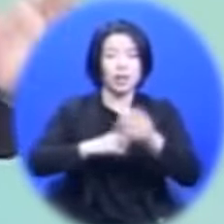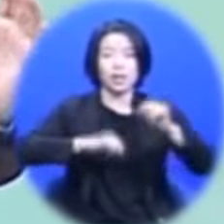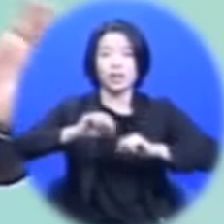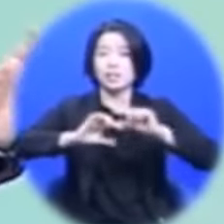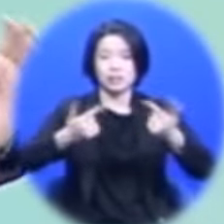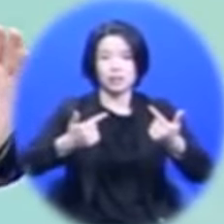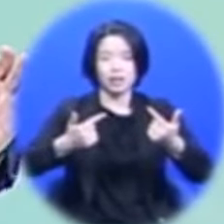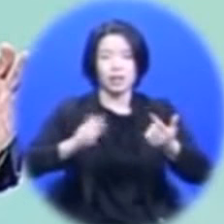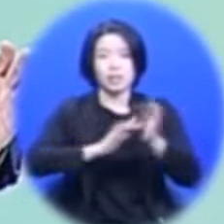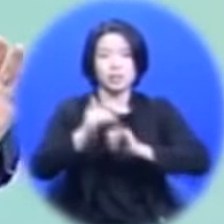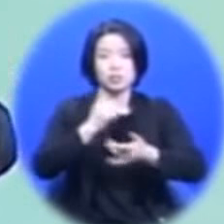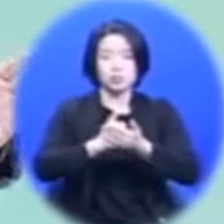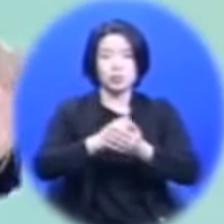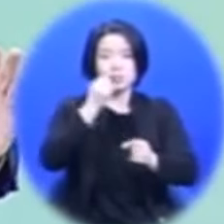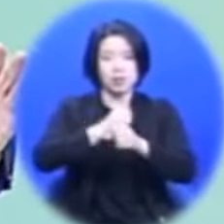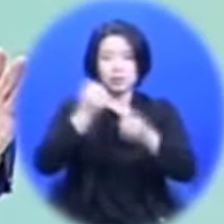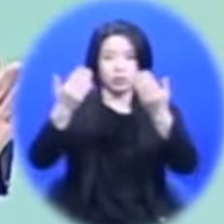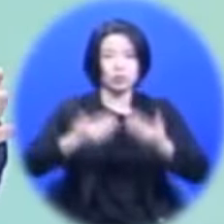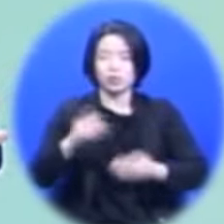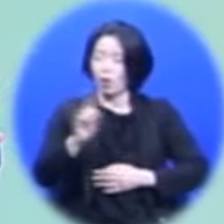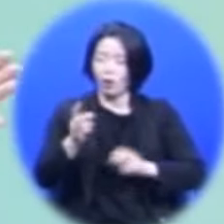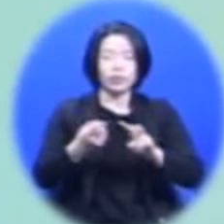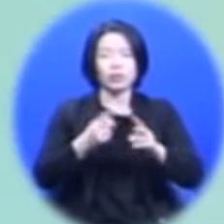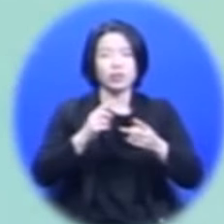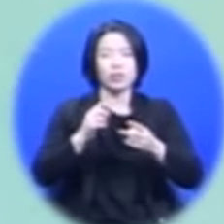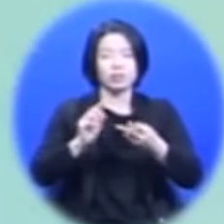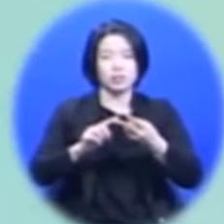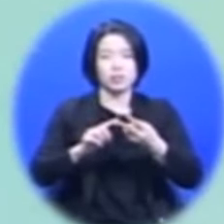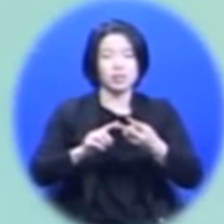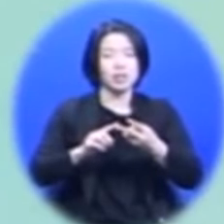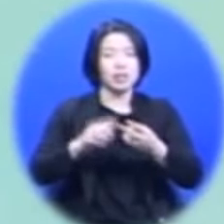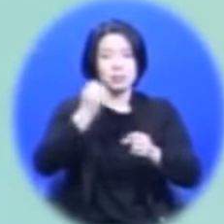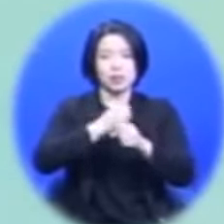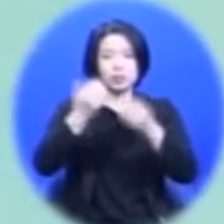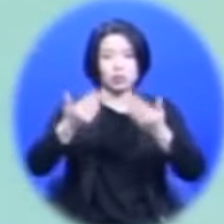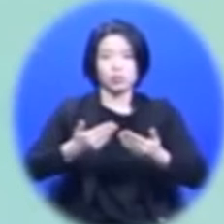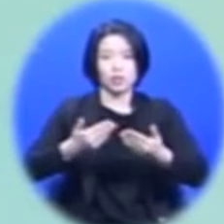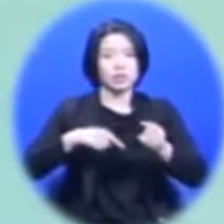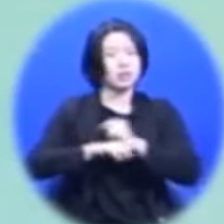죄 안 짓게 만들어 주신다, 어떻게 해도 그런 뜻 아닙니다.